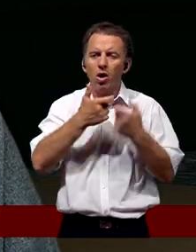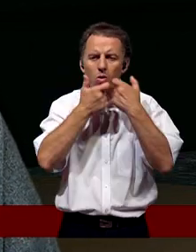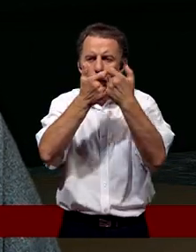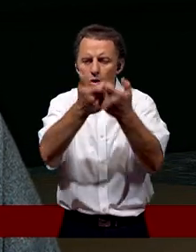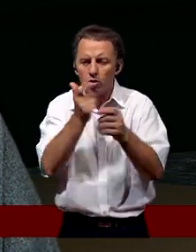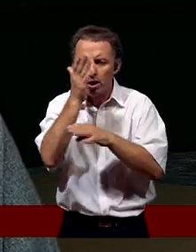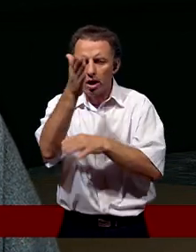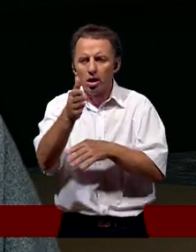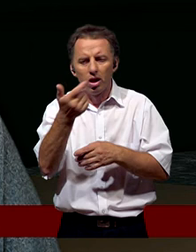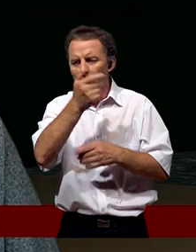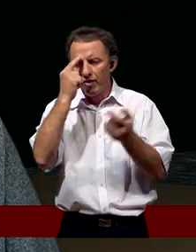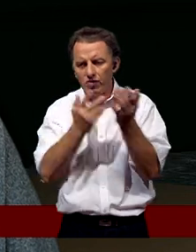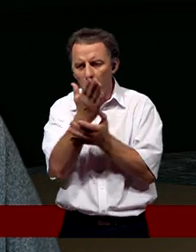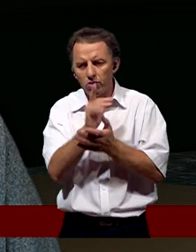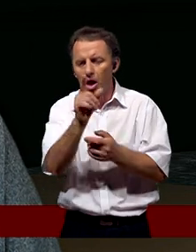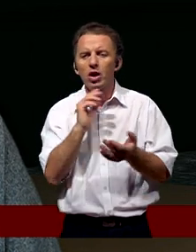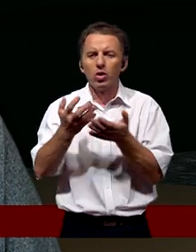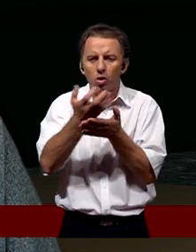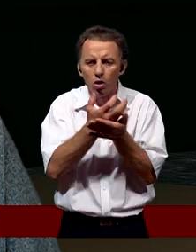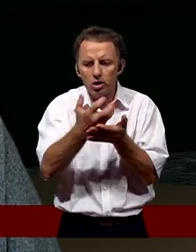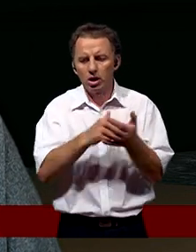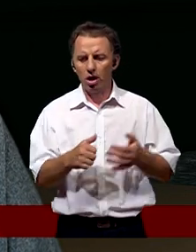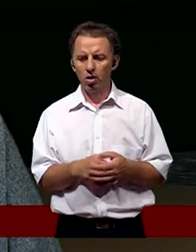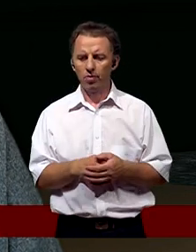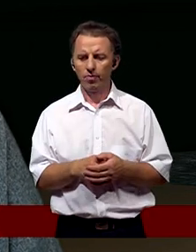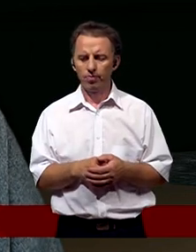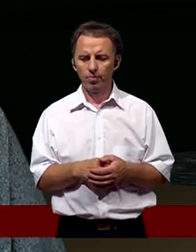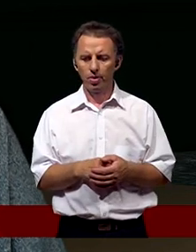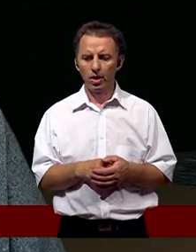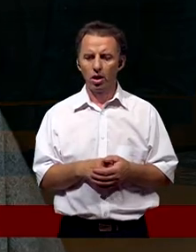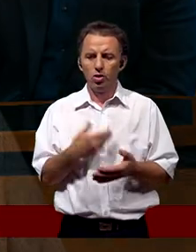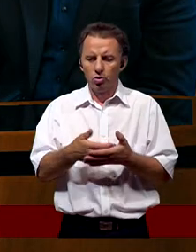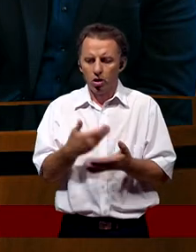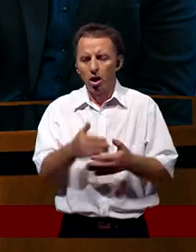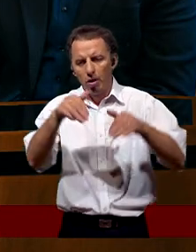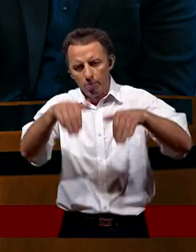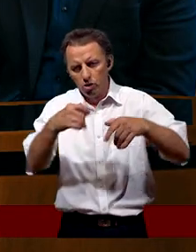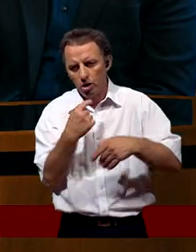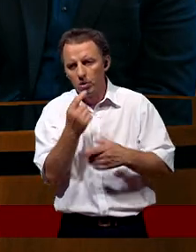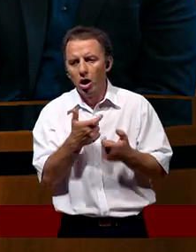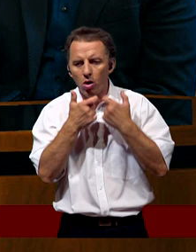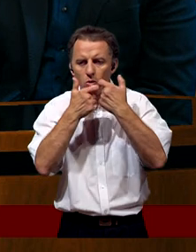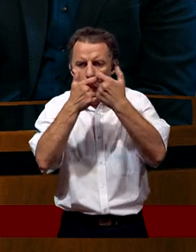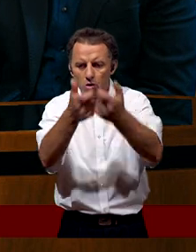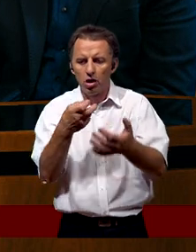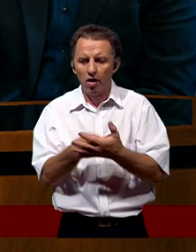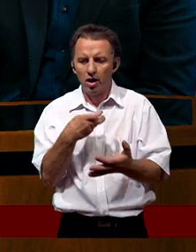tą nadzieję, ale nie wierzył, że oni z niej skorzystają. Czyli